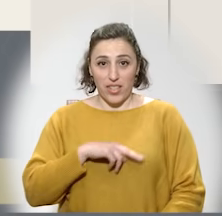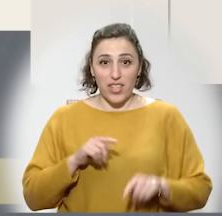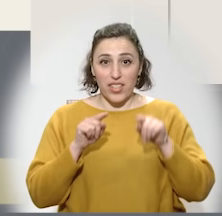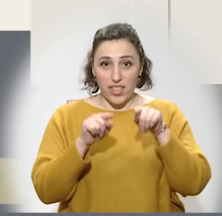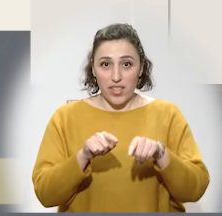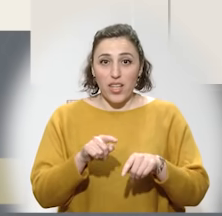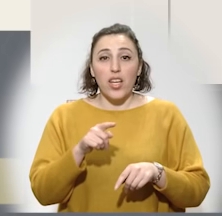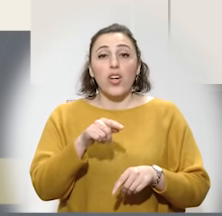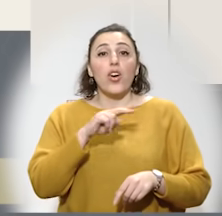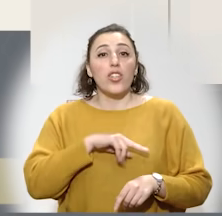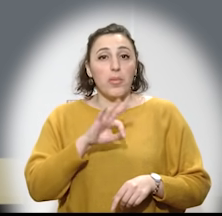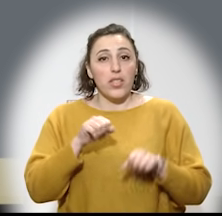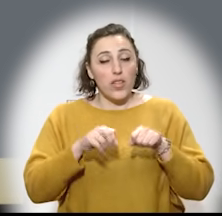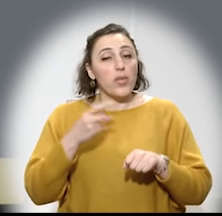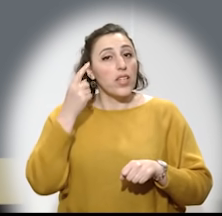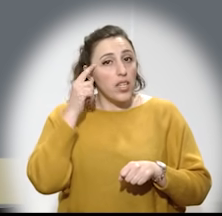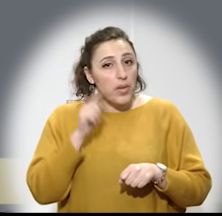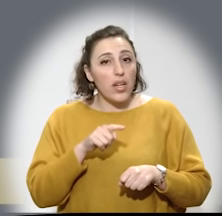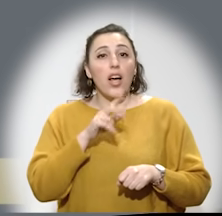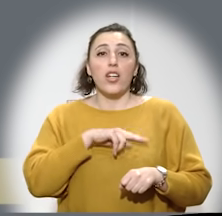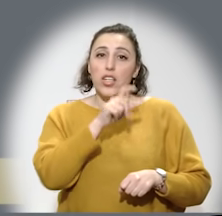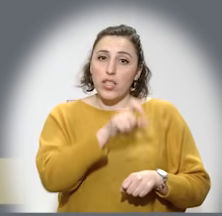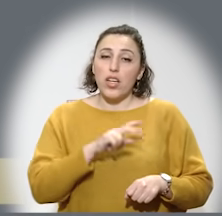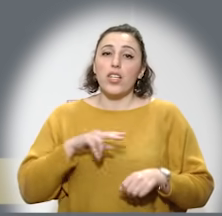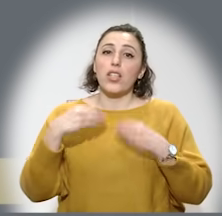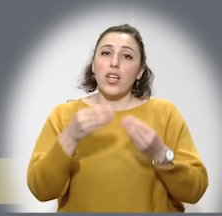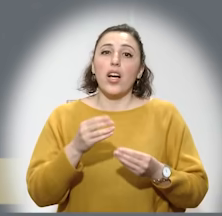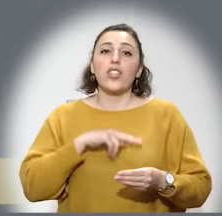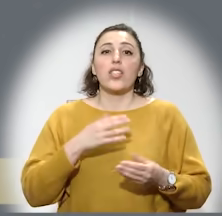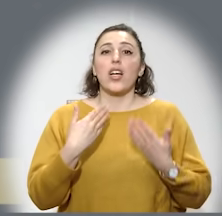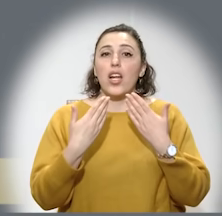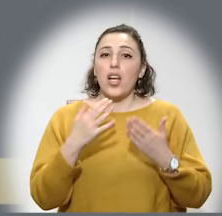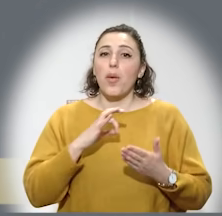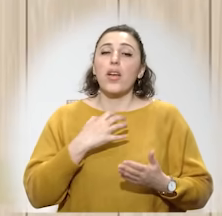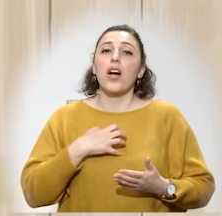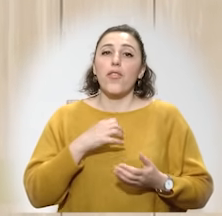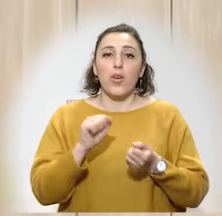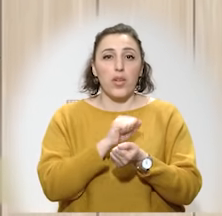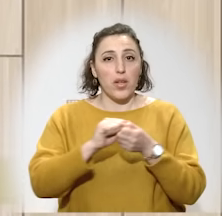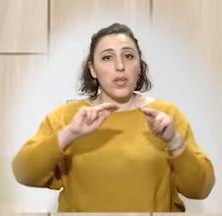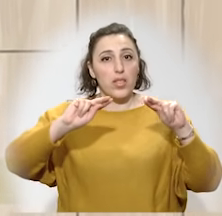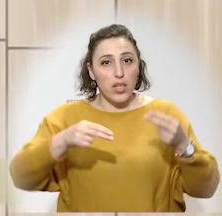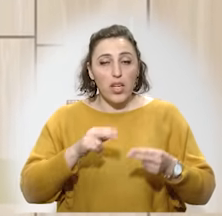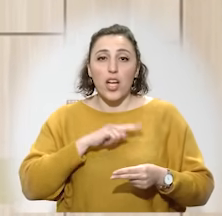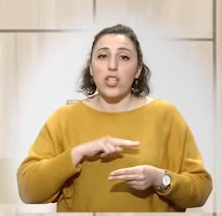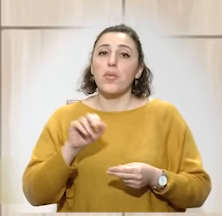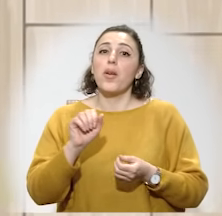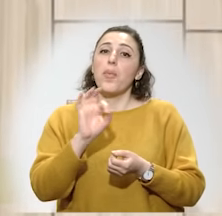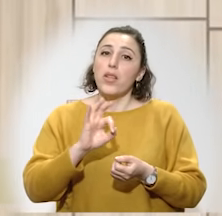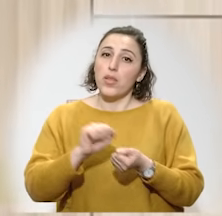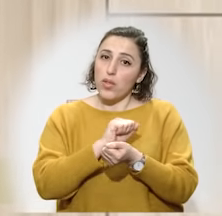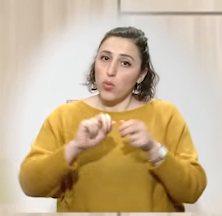պատրաստում եք աշխատանքի ընդունվել, իմացեք ձեր իրավունքները։ Ձեր եւ գործատուի միջև աշխատանքային հարաբերությունների հիմքը գրավոր պայմանագիրն է կամ